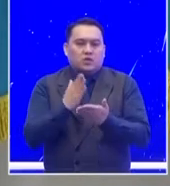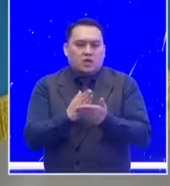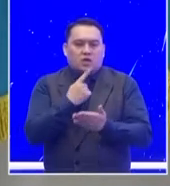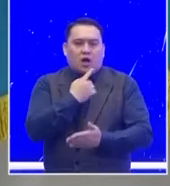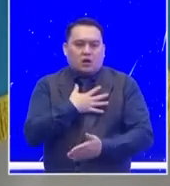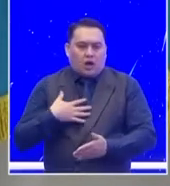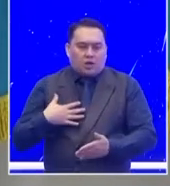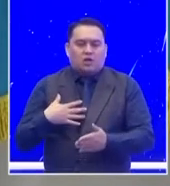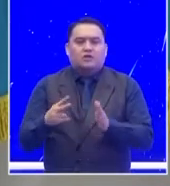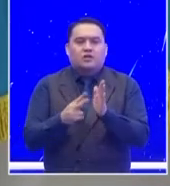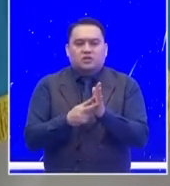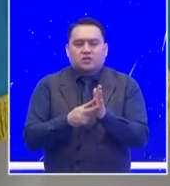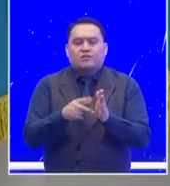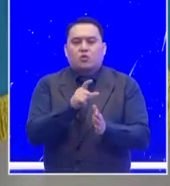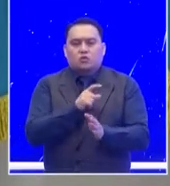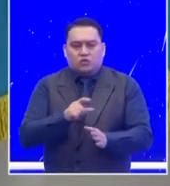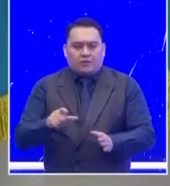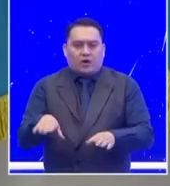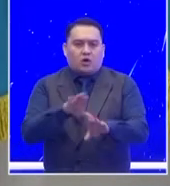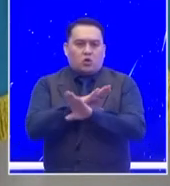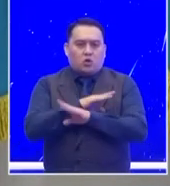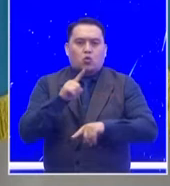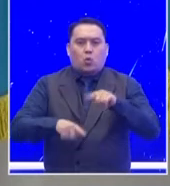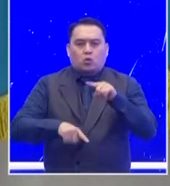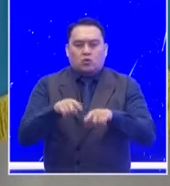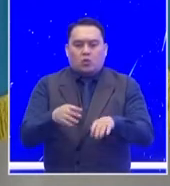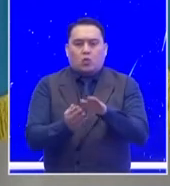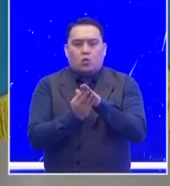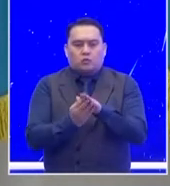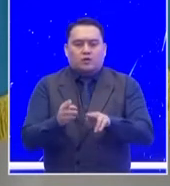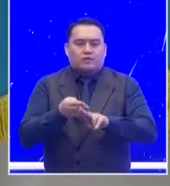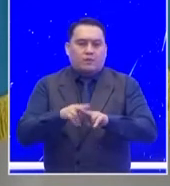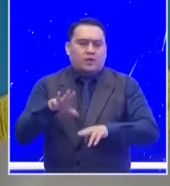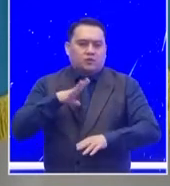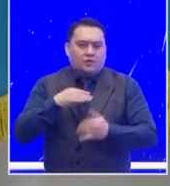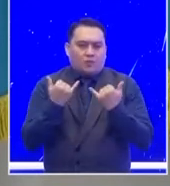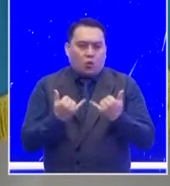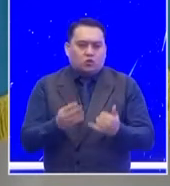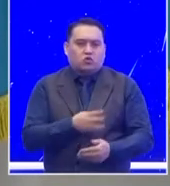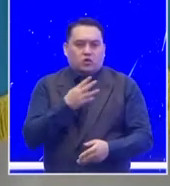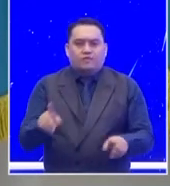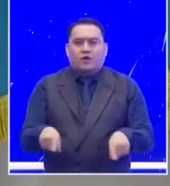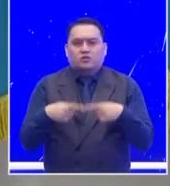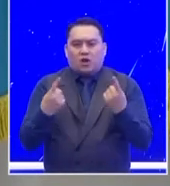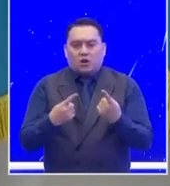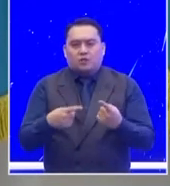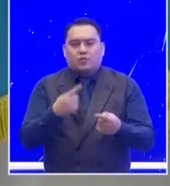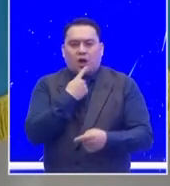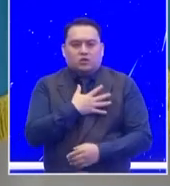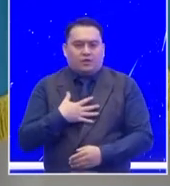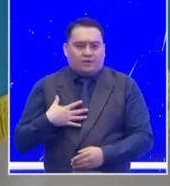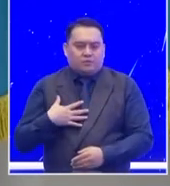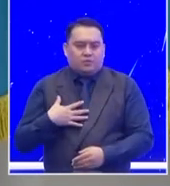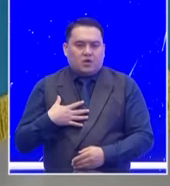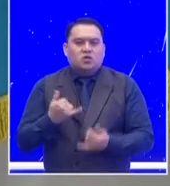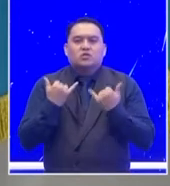раненые. Выражаю искренние соболезнования родным и близким погибших граждан. Желаю скорейшего восстановления пострадавшим.